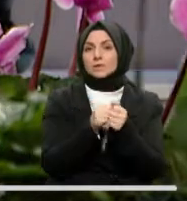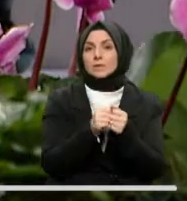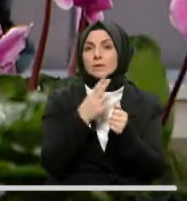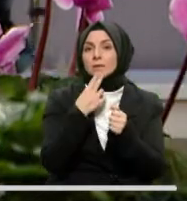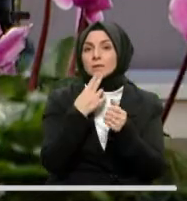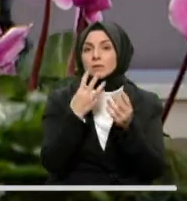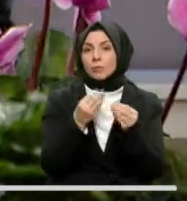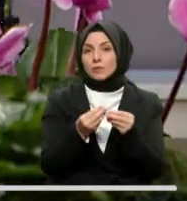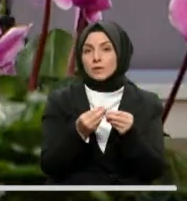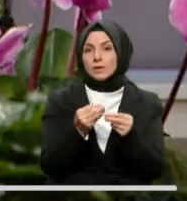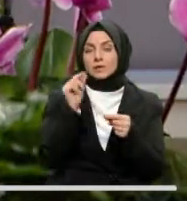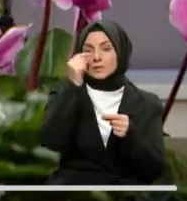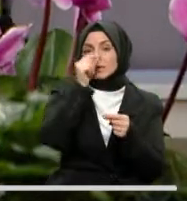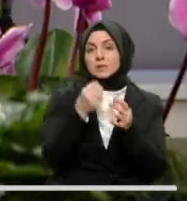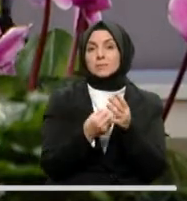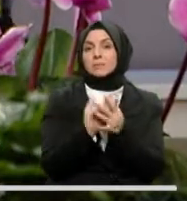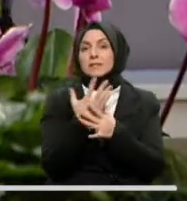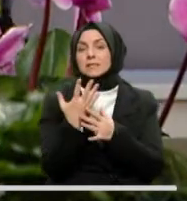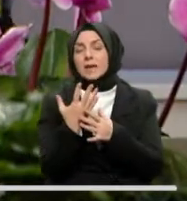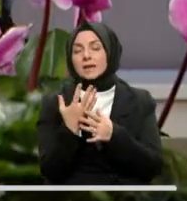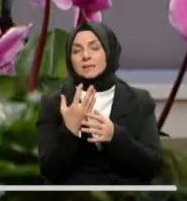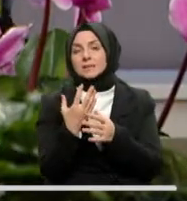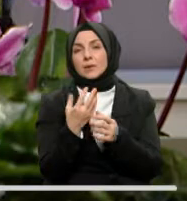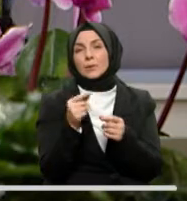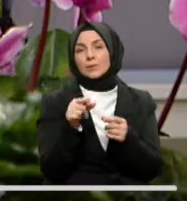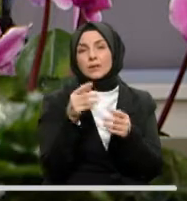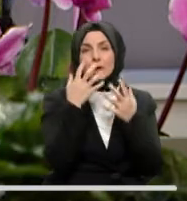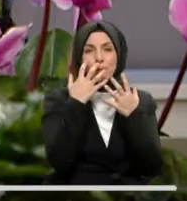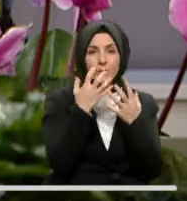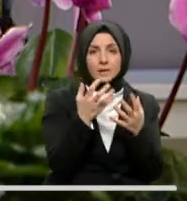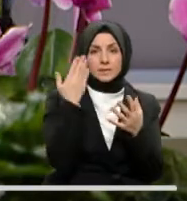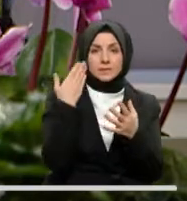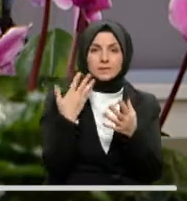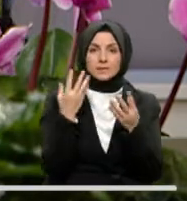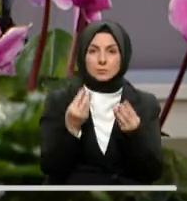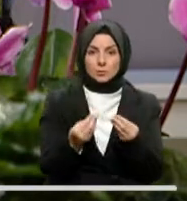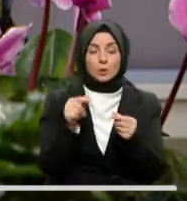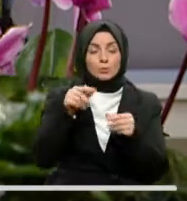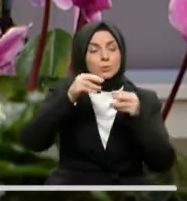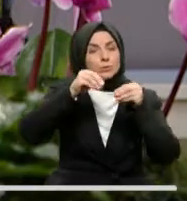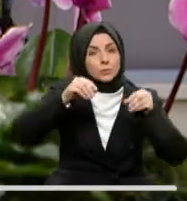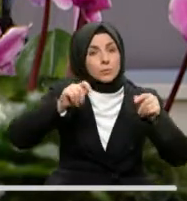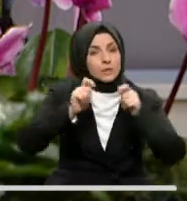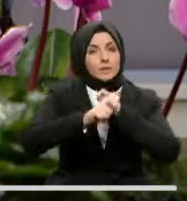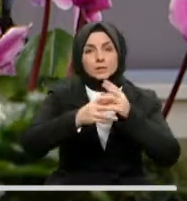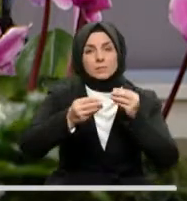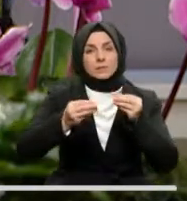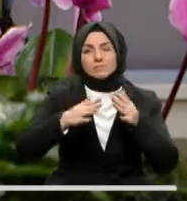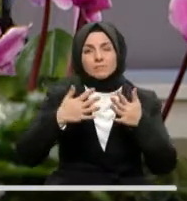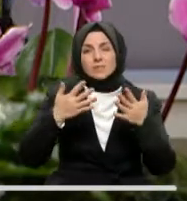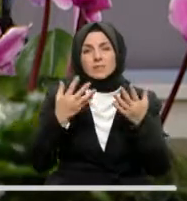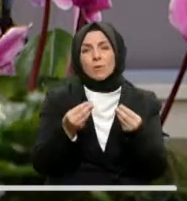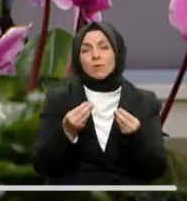rakip besleyen izleyicilerimiz olarak toprak değişimi yani ne zaman yapılmalı nasıl yapılmalı ne